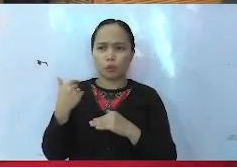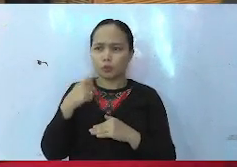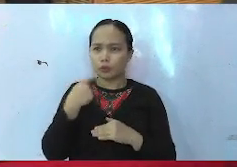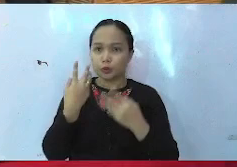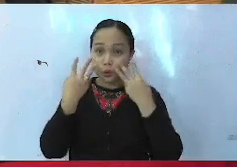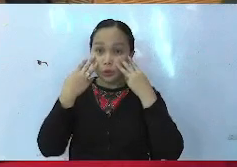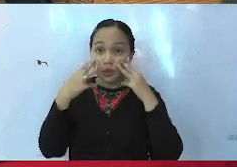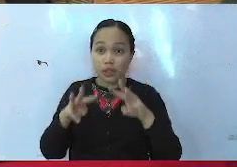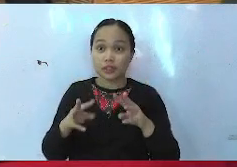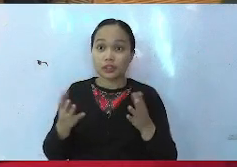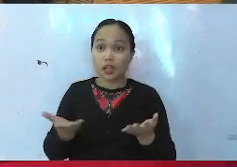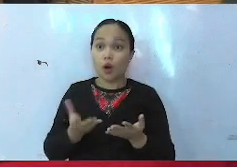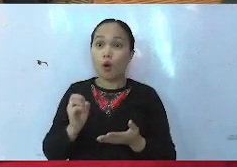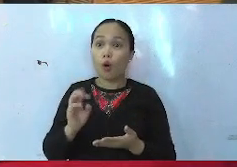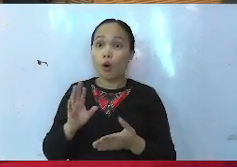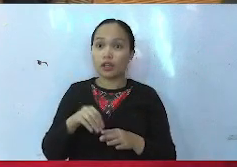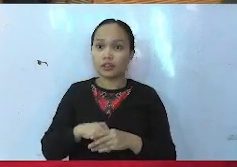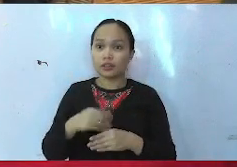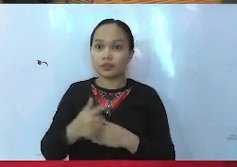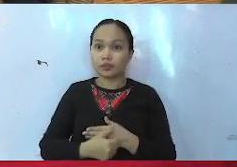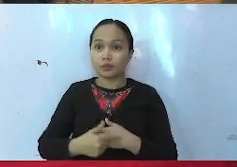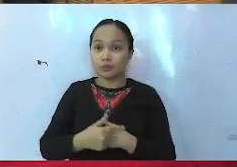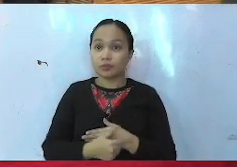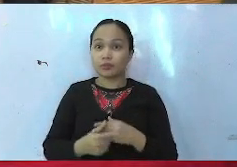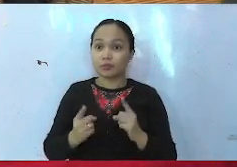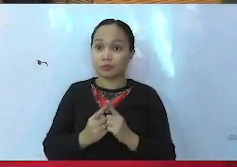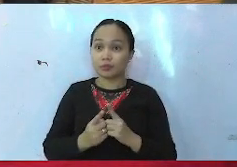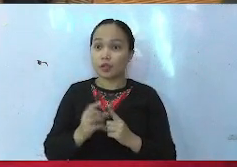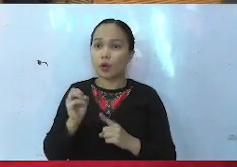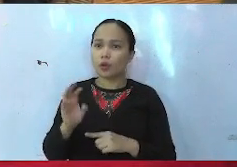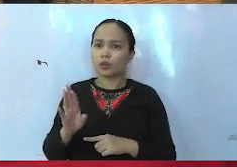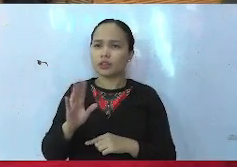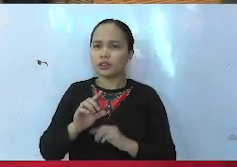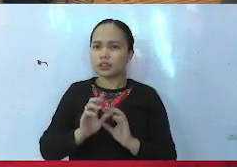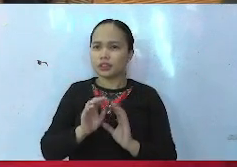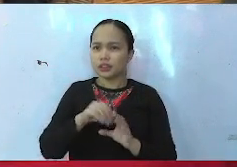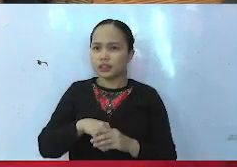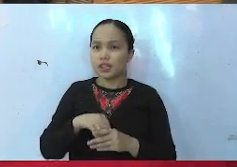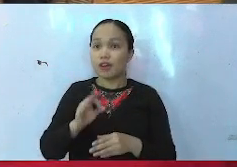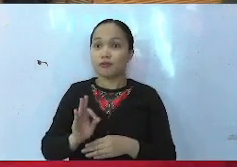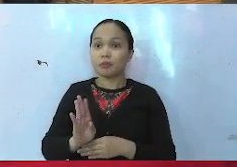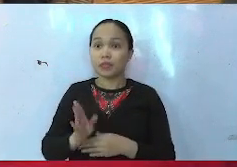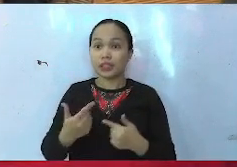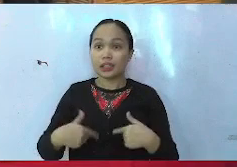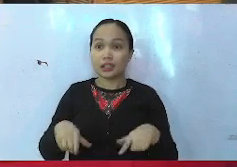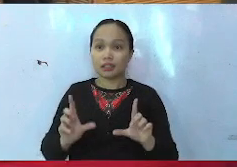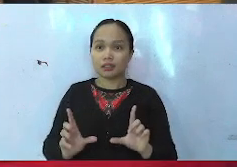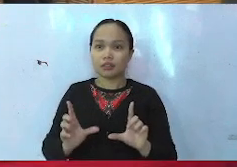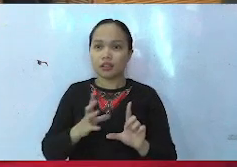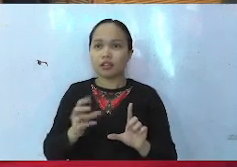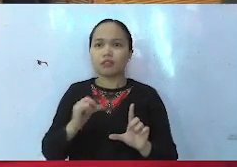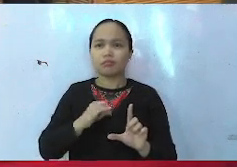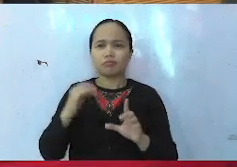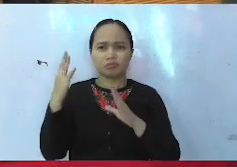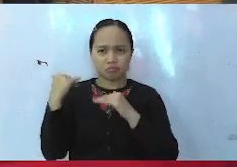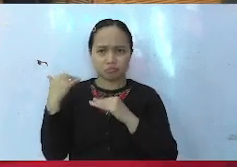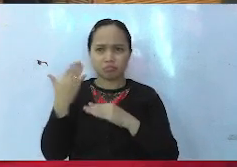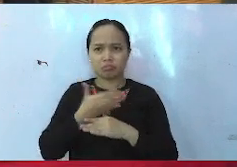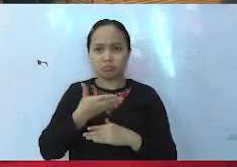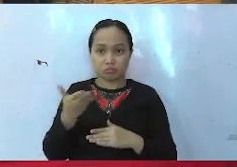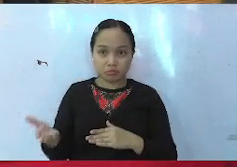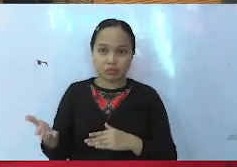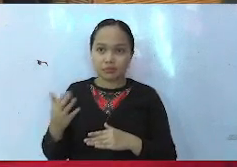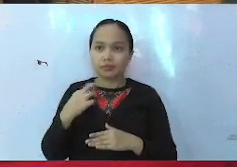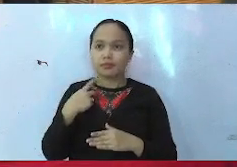kayong nanonood sa via Google Meet and also sa ating Facebook Live, no? I'm hoping and I'm praying na